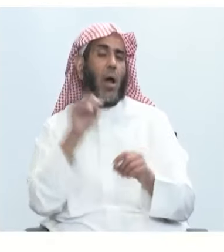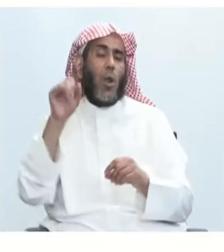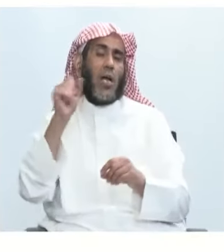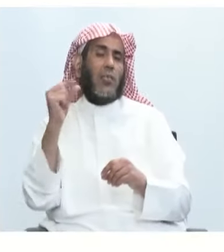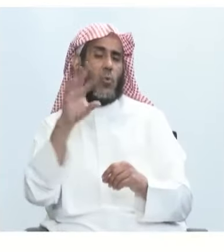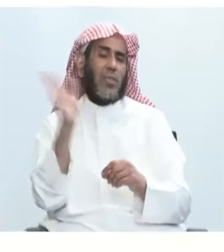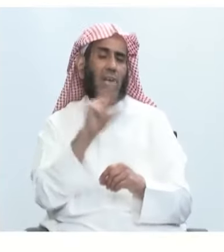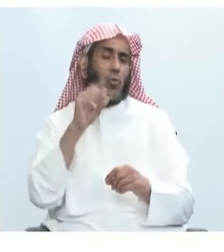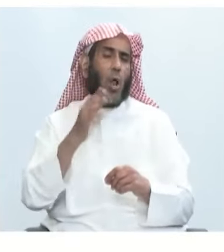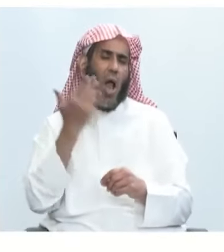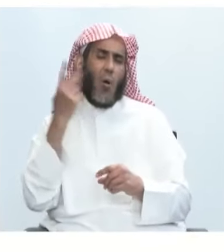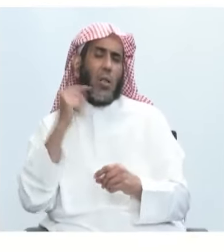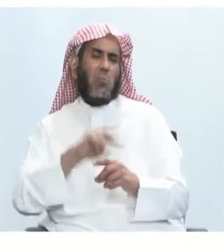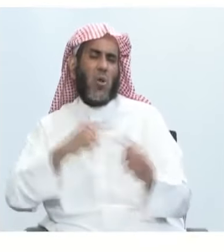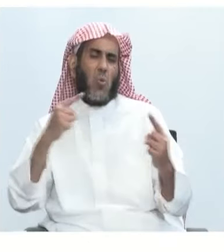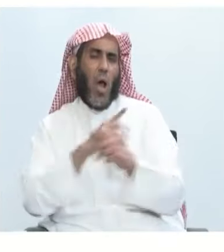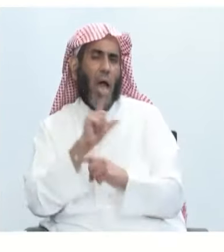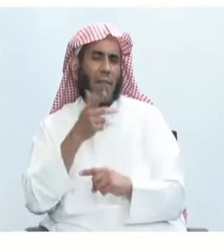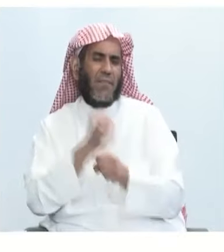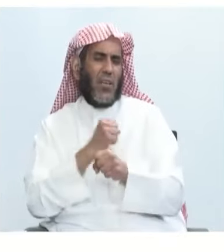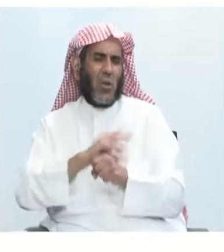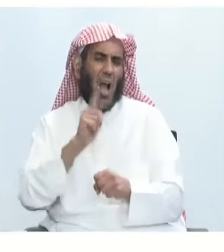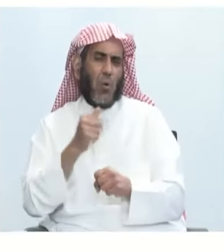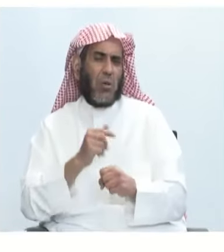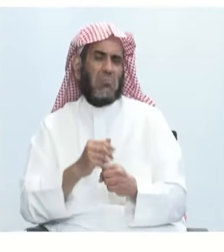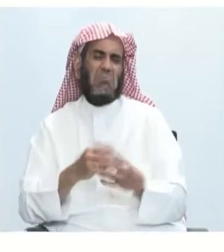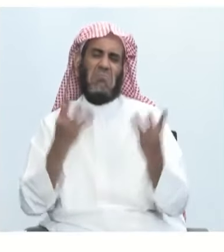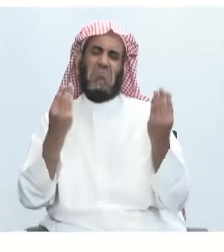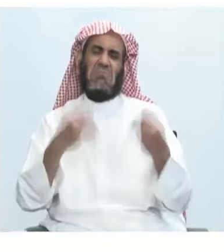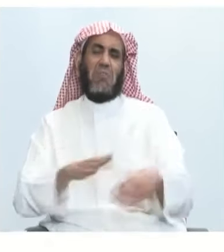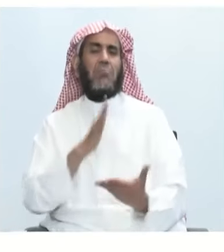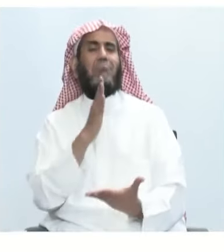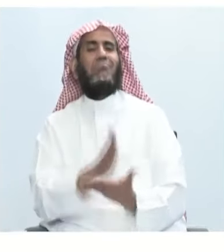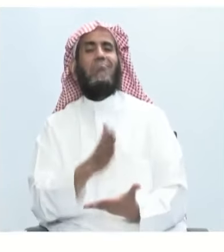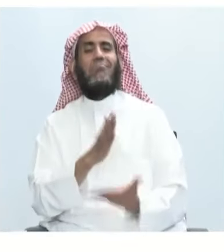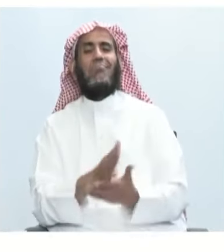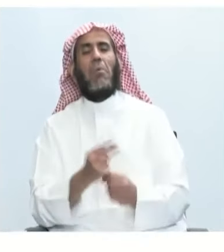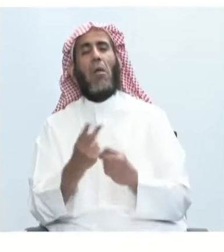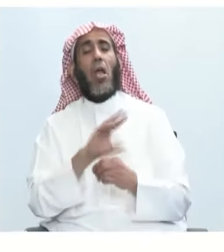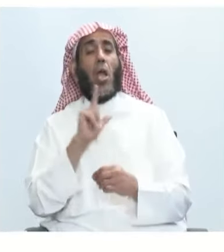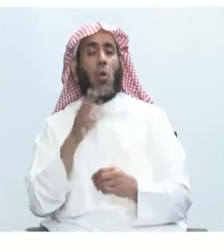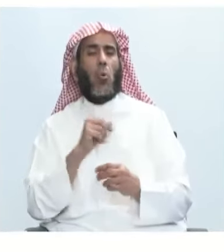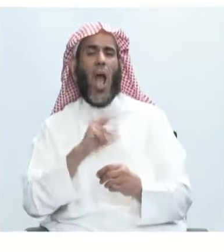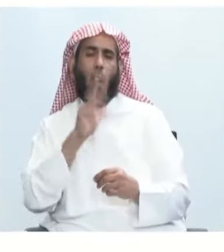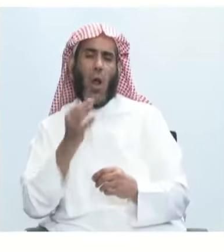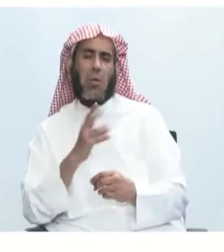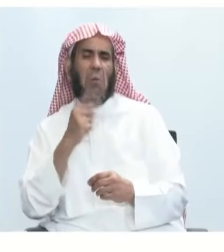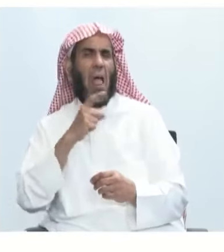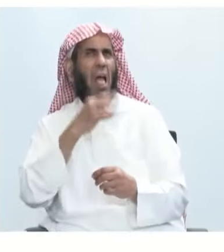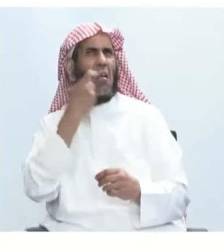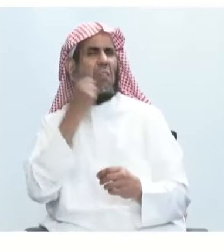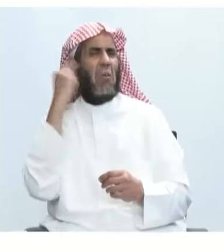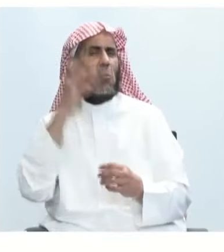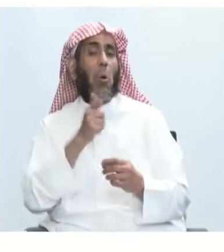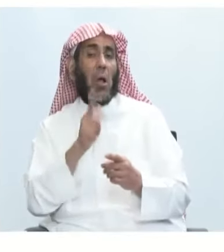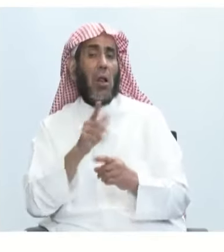الدوي هنا التعليق عندما يخالفه فعلك قولك تفقد مصداقيتك يقولون اقوالا ولا يفقهون وان قيل